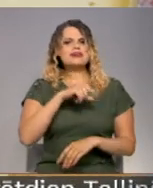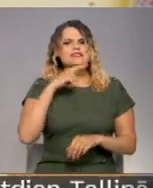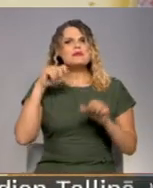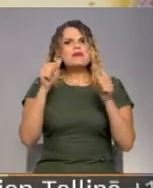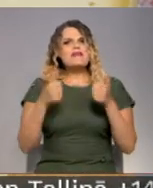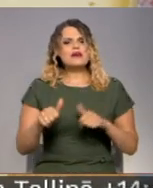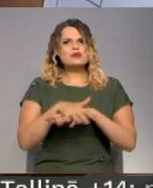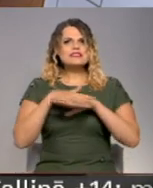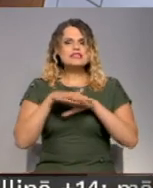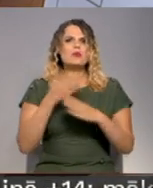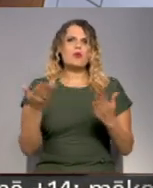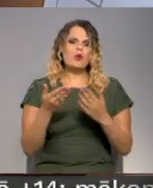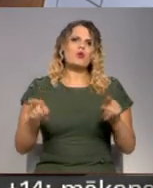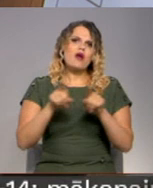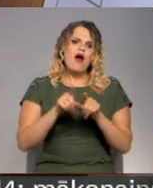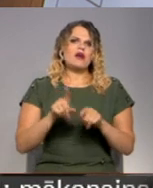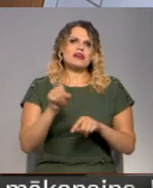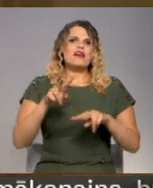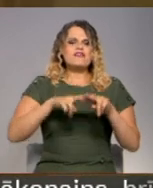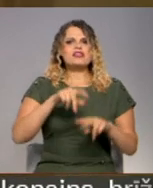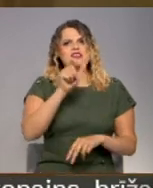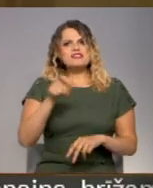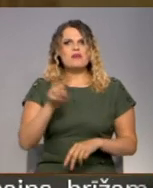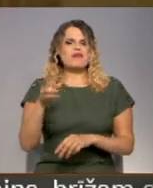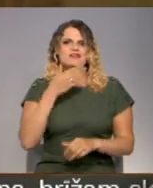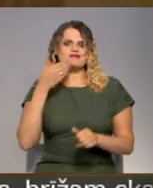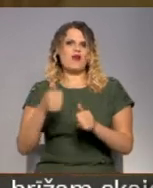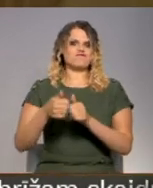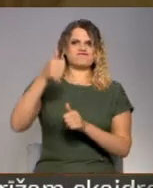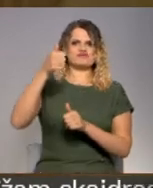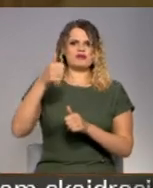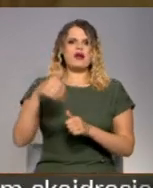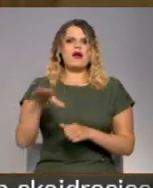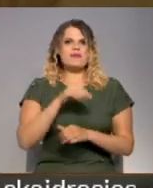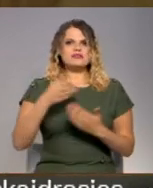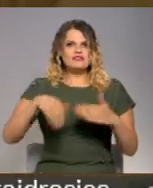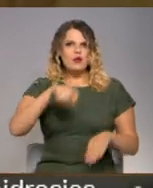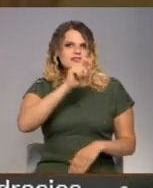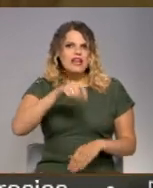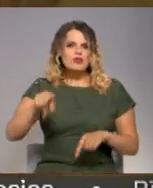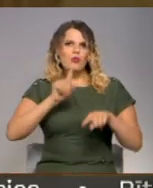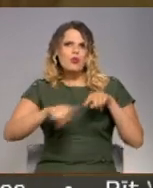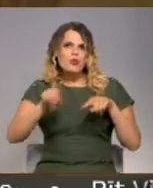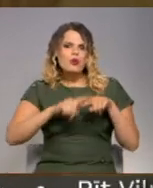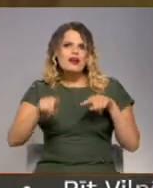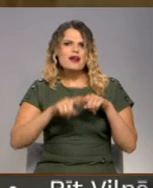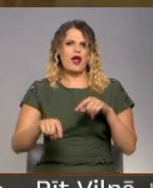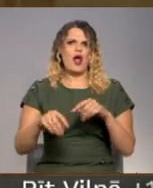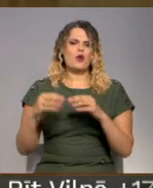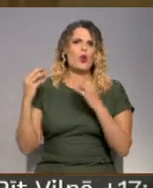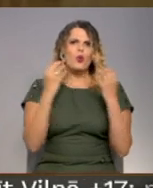veidot sabiedrību, kurā vietā arī ne tikai uzvarētājiem. Jau iesējām jau burkanus, iesējām jau kukurūzu.